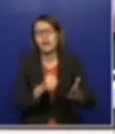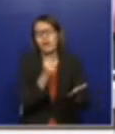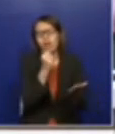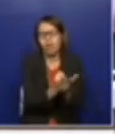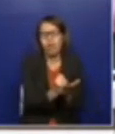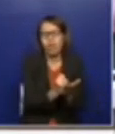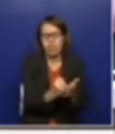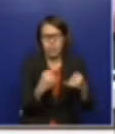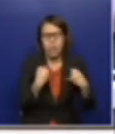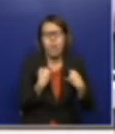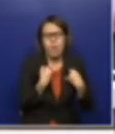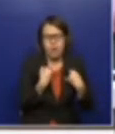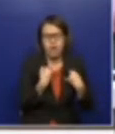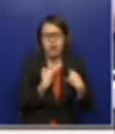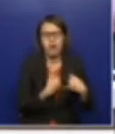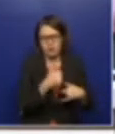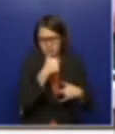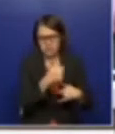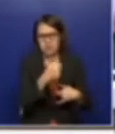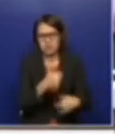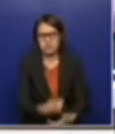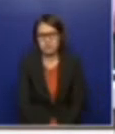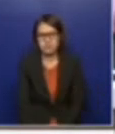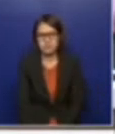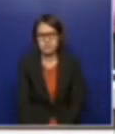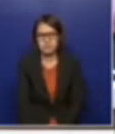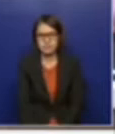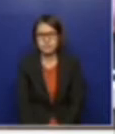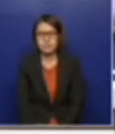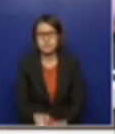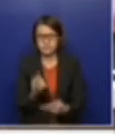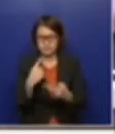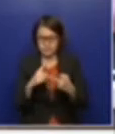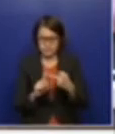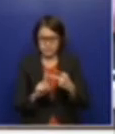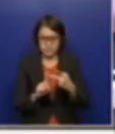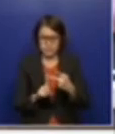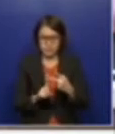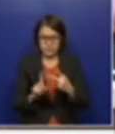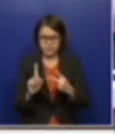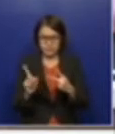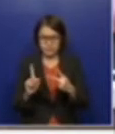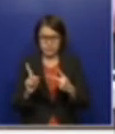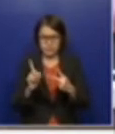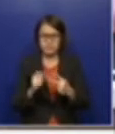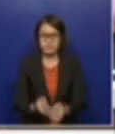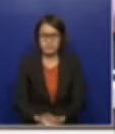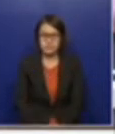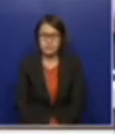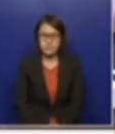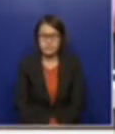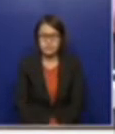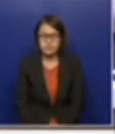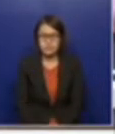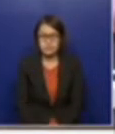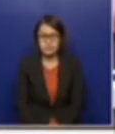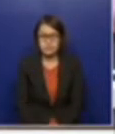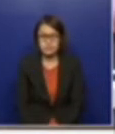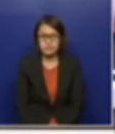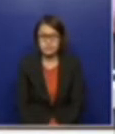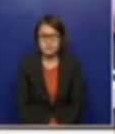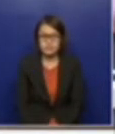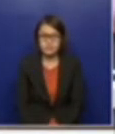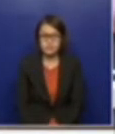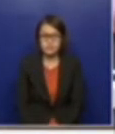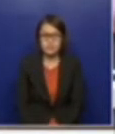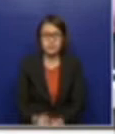ที่ดินได้เรื่องที่สองที่ผมอยากจะกราบเรียนอีกอันหนึ่งก็คือว่าการประกาศ